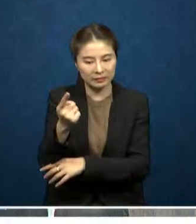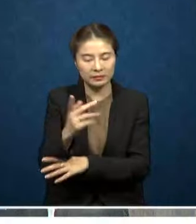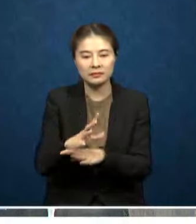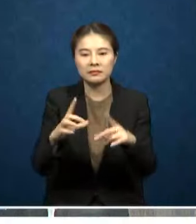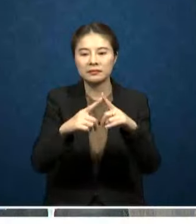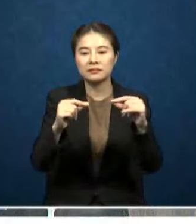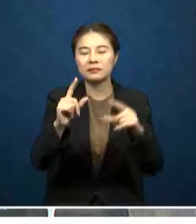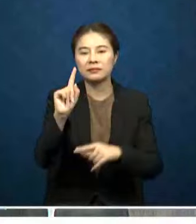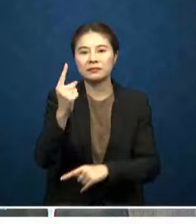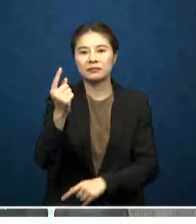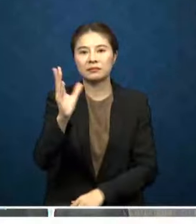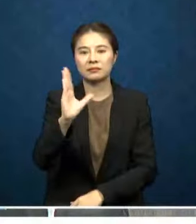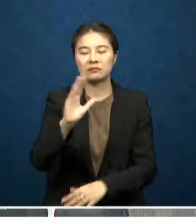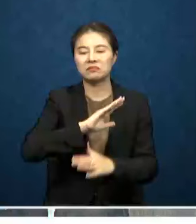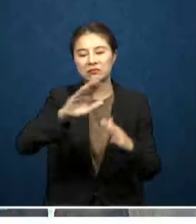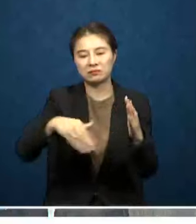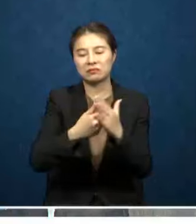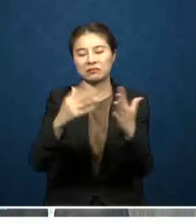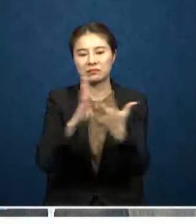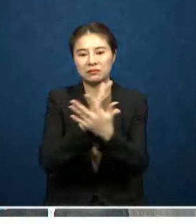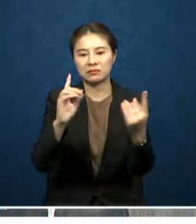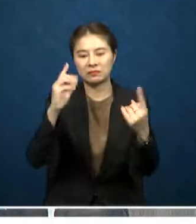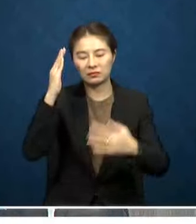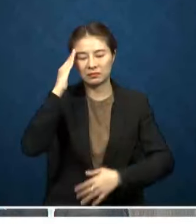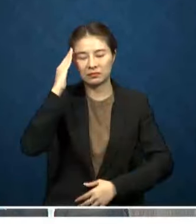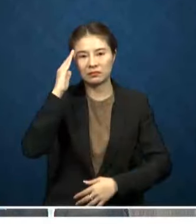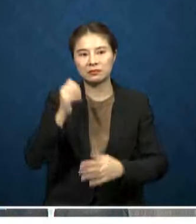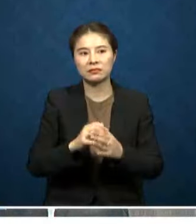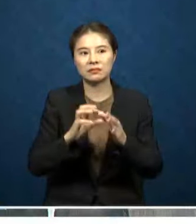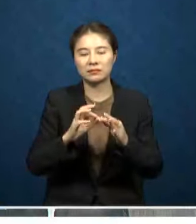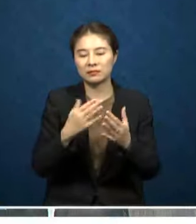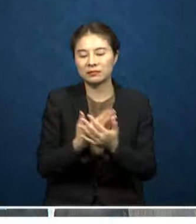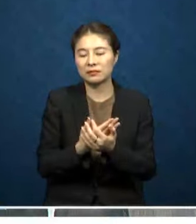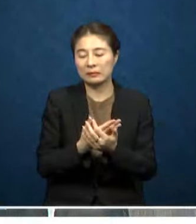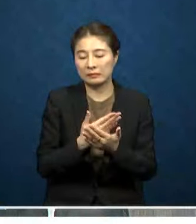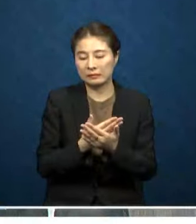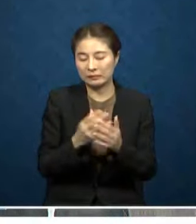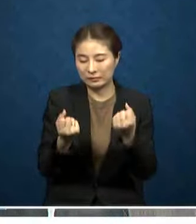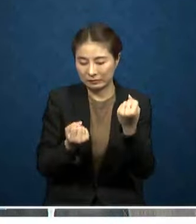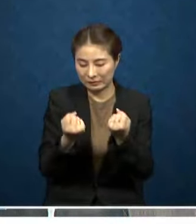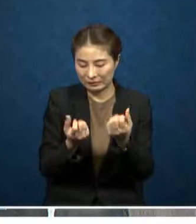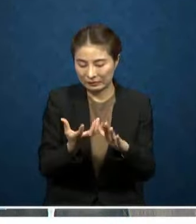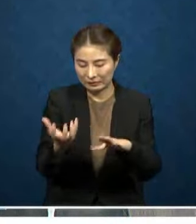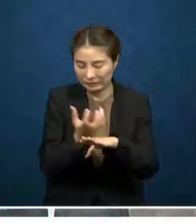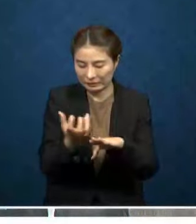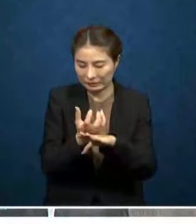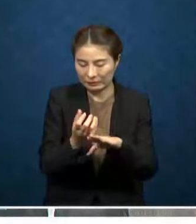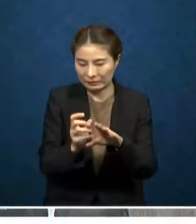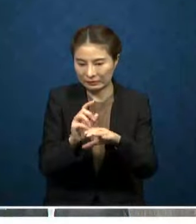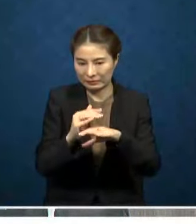ใหม่มันเป็นเรื่องที่รับรู้กันมานานมากเรื่องของส่วยทางหลวงเรื่องของ